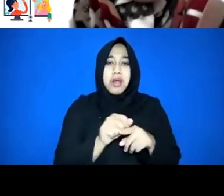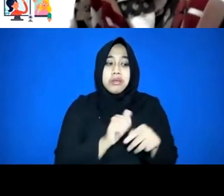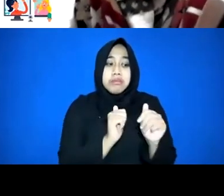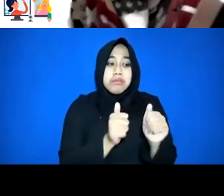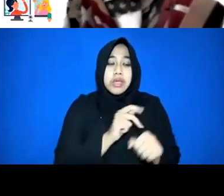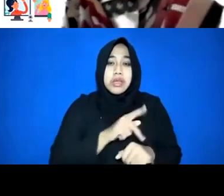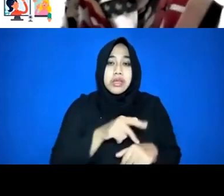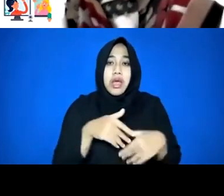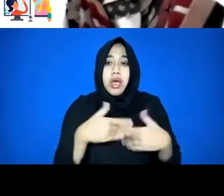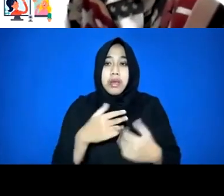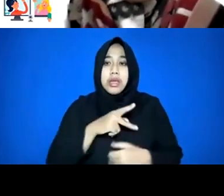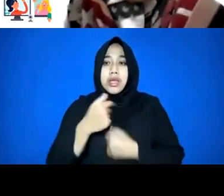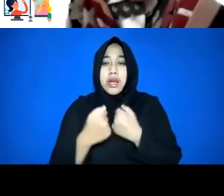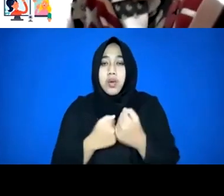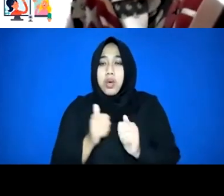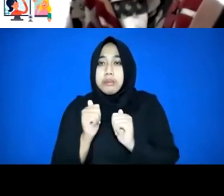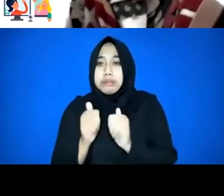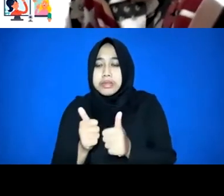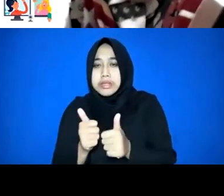apa yang sudah kita lakukan itu bisa